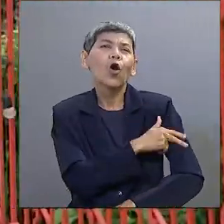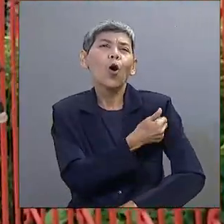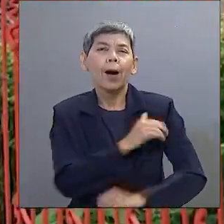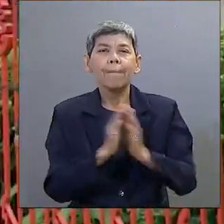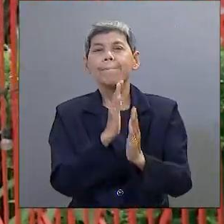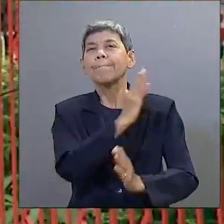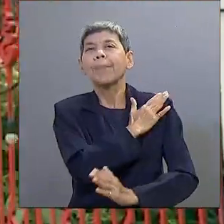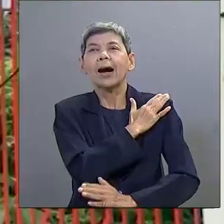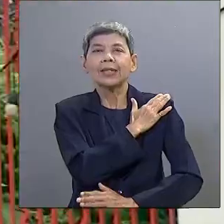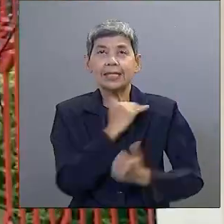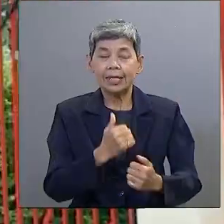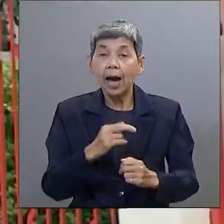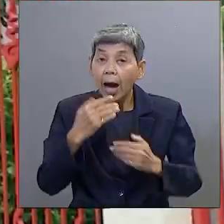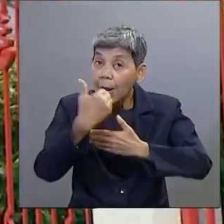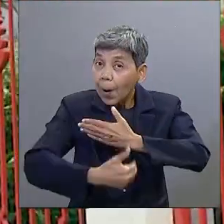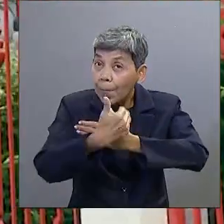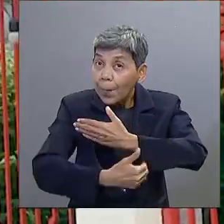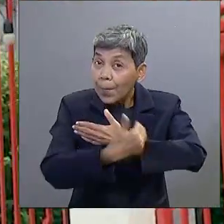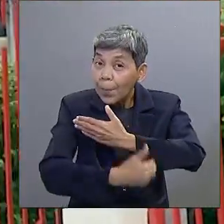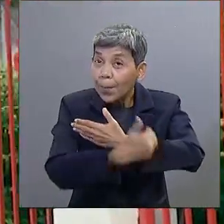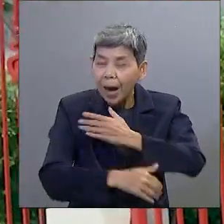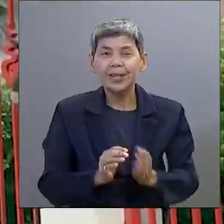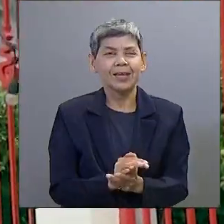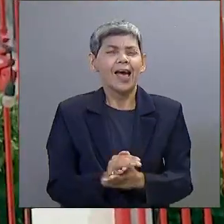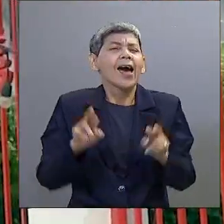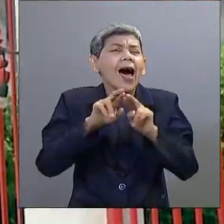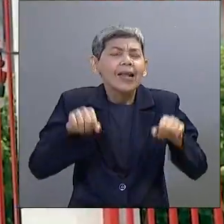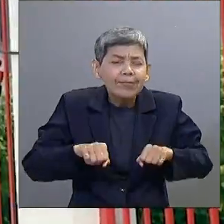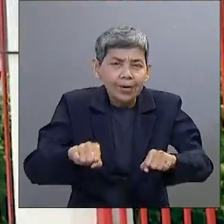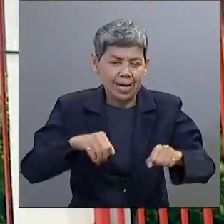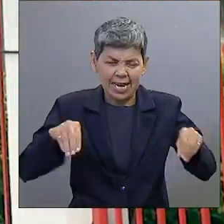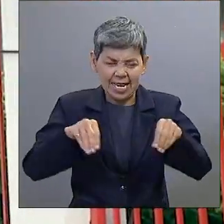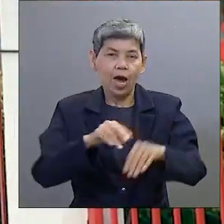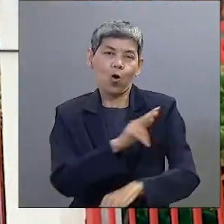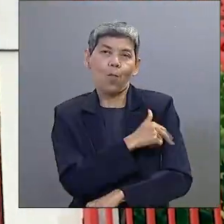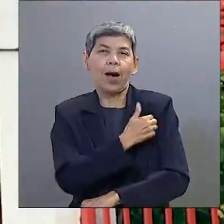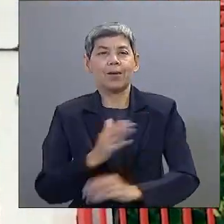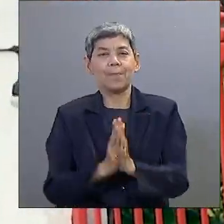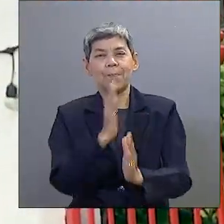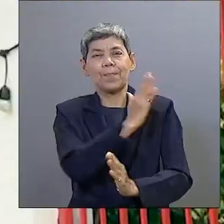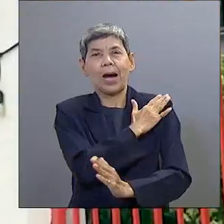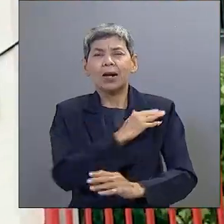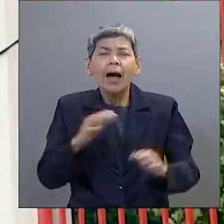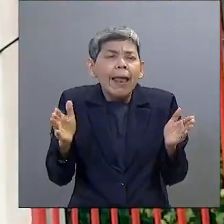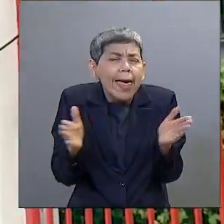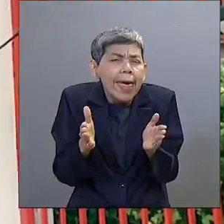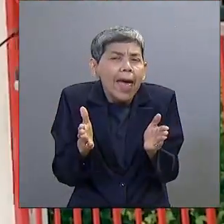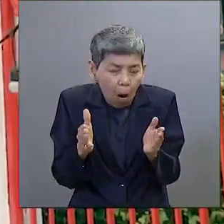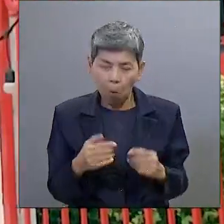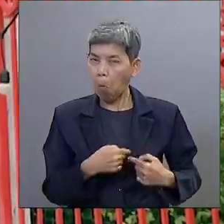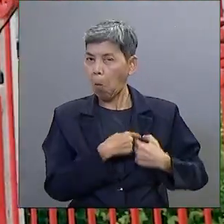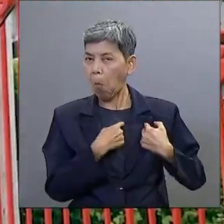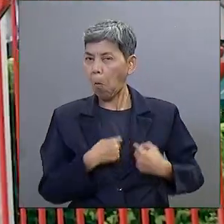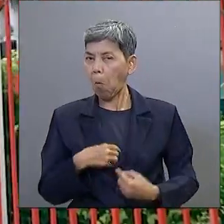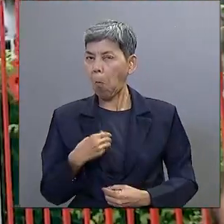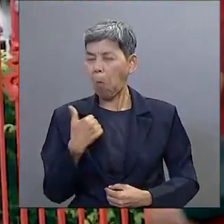ค่ะเพราะว่ากำลังจะไปหาร้านขนมปังอยู่ร้านหนึ่งเป็นร้านเล็กๆนะคะอยู่ข้างๆโรงพยาบาลถึงแม้ว่าร้านเขาจะเล็กน่ะแต่จิตใจคนขาย